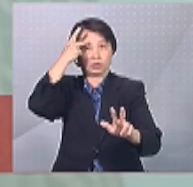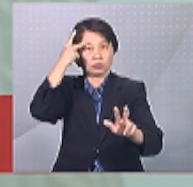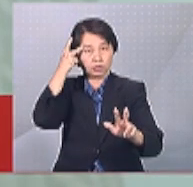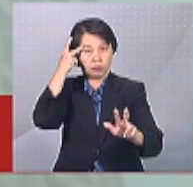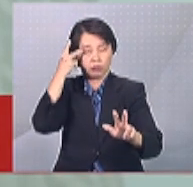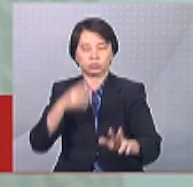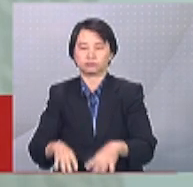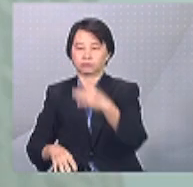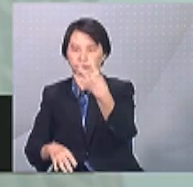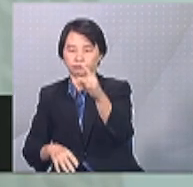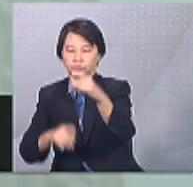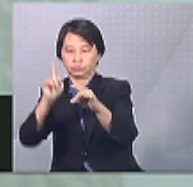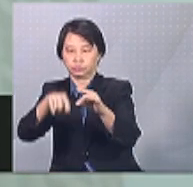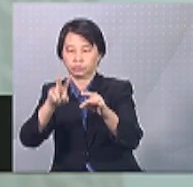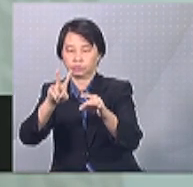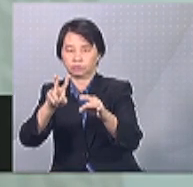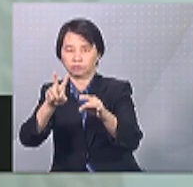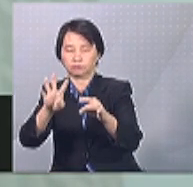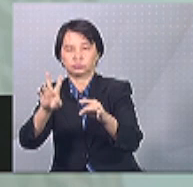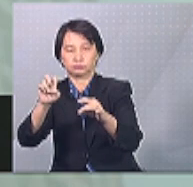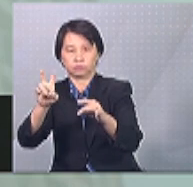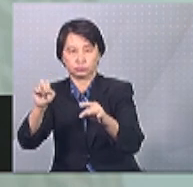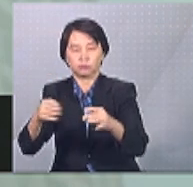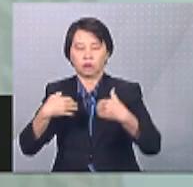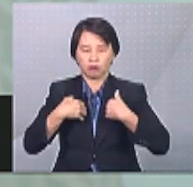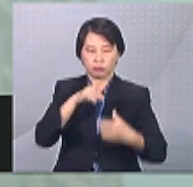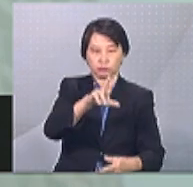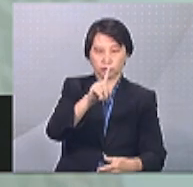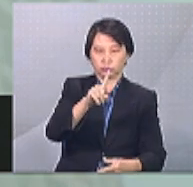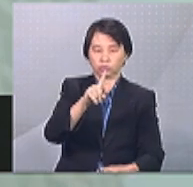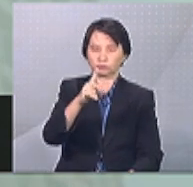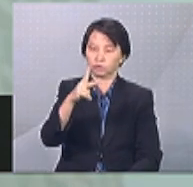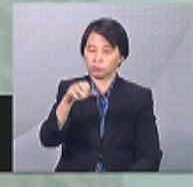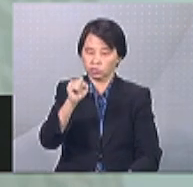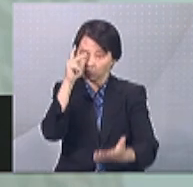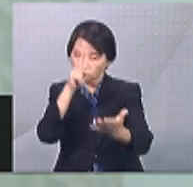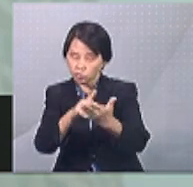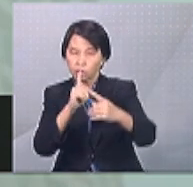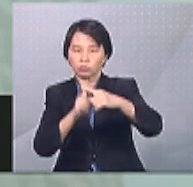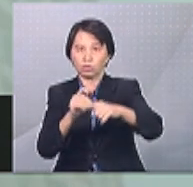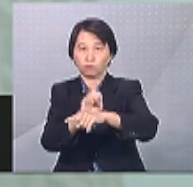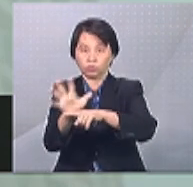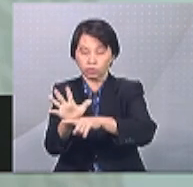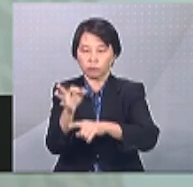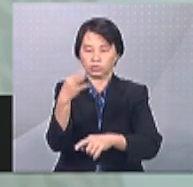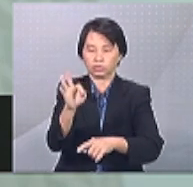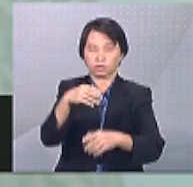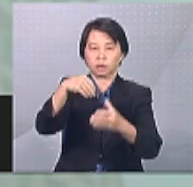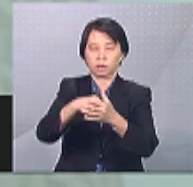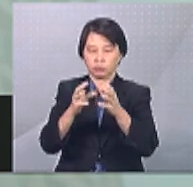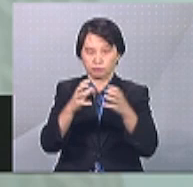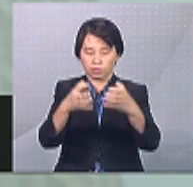18 April 2020, terdapat 31 kes yang telah dikenal pasti positif COVID-19 dalam kluster